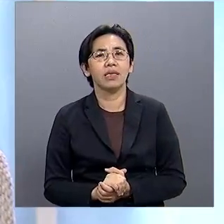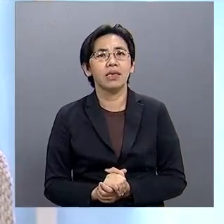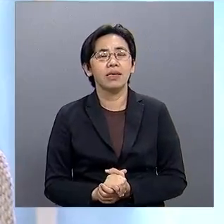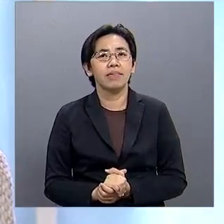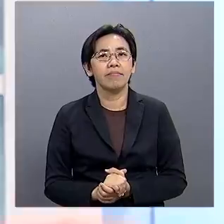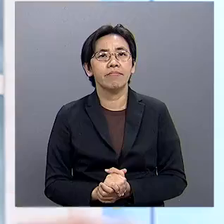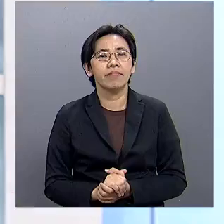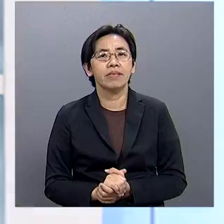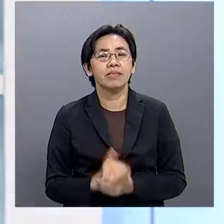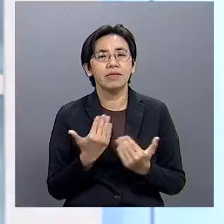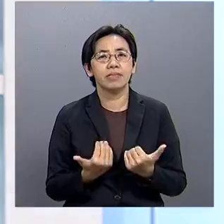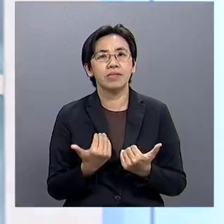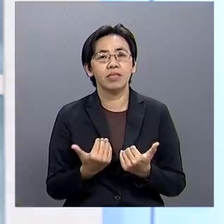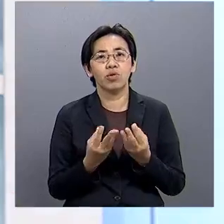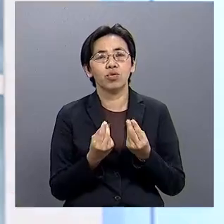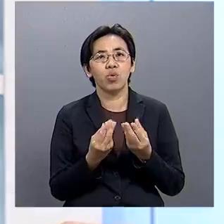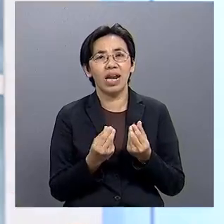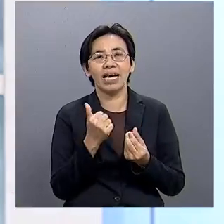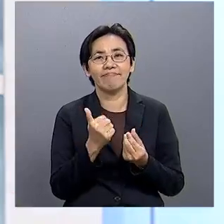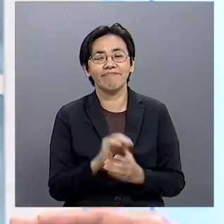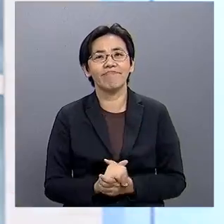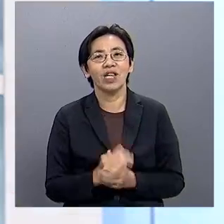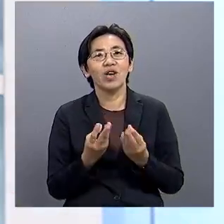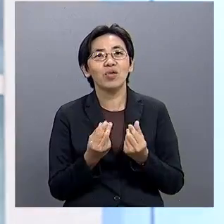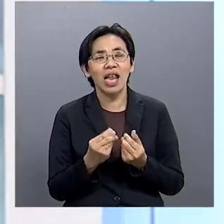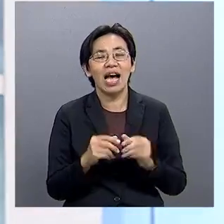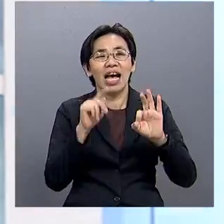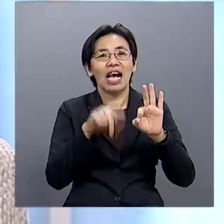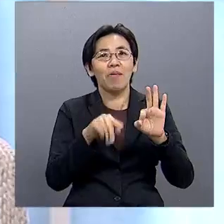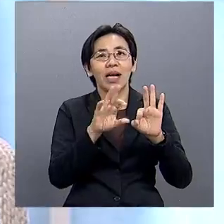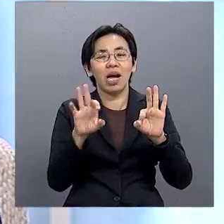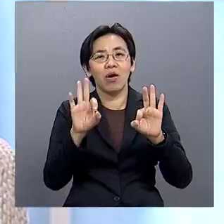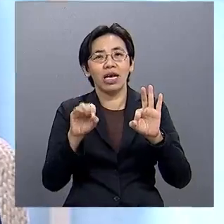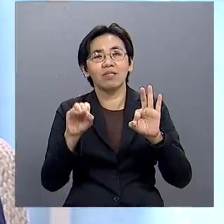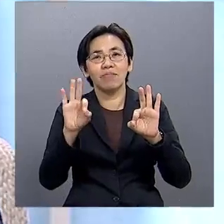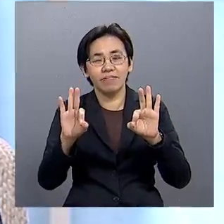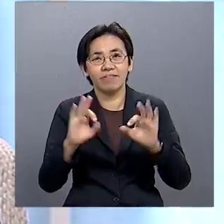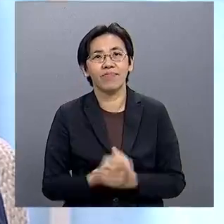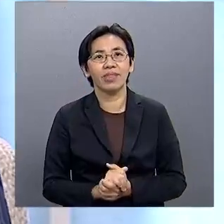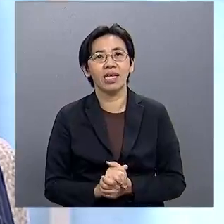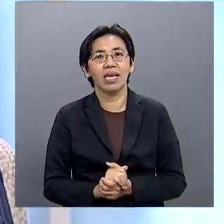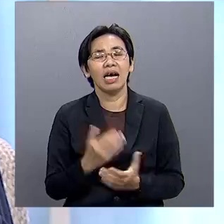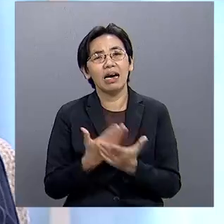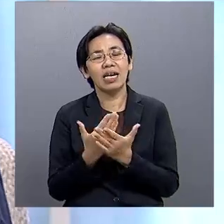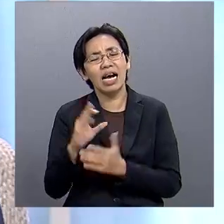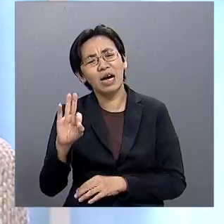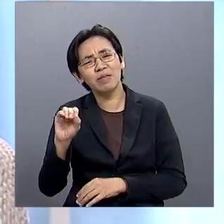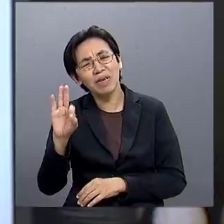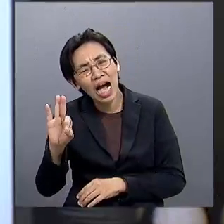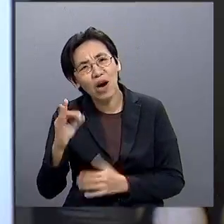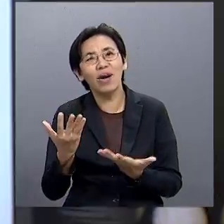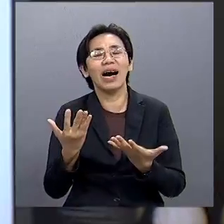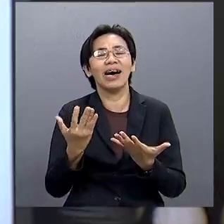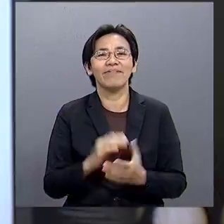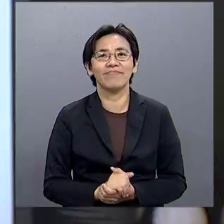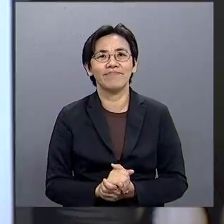จจะเป็นเลขมงคล 9,999 9บาท99บาทอะไรแบบนั้น พอมันไม่